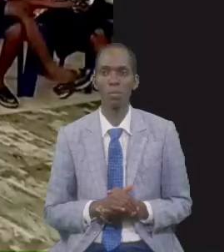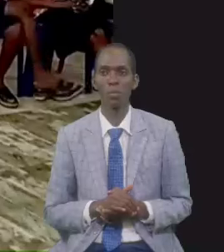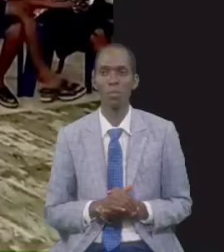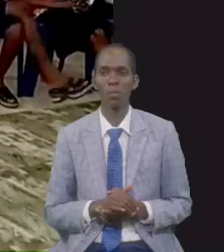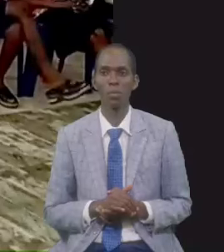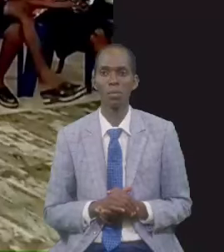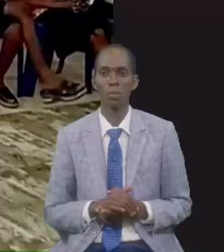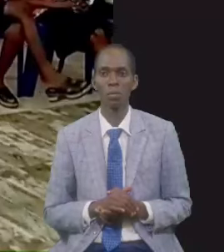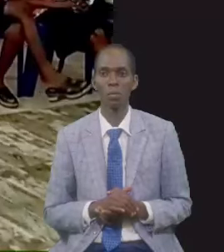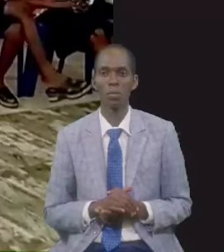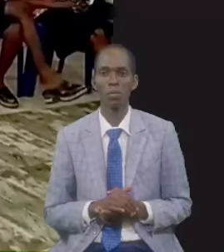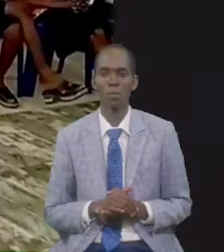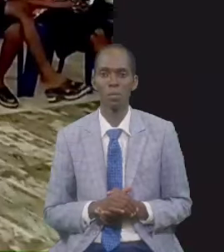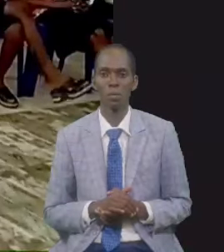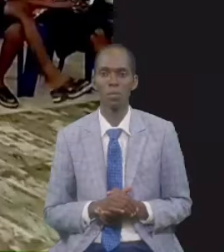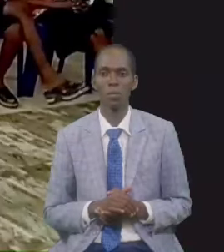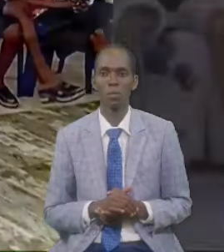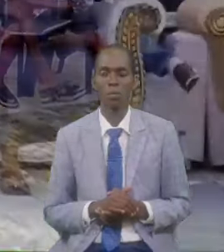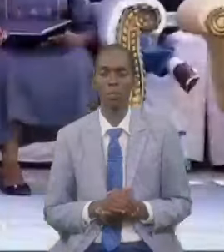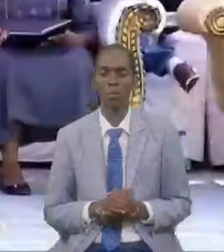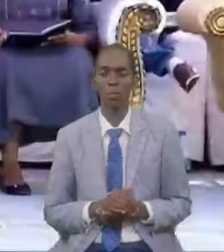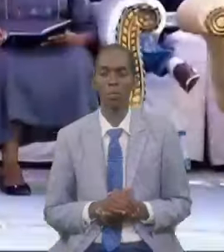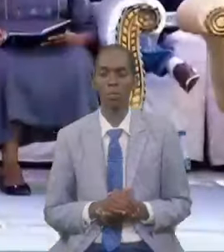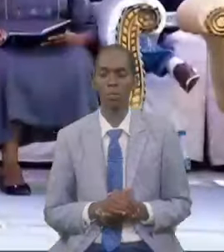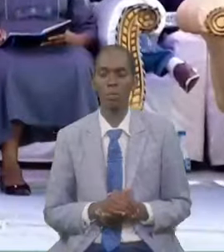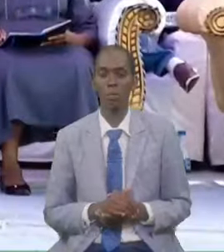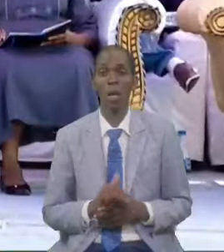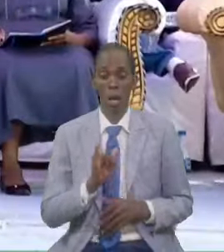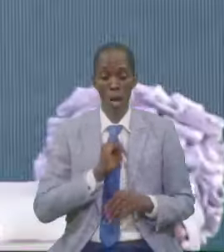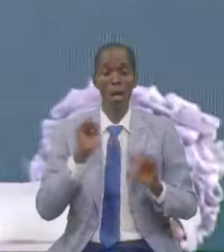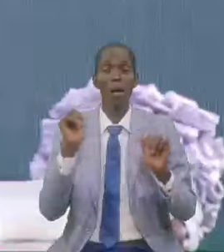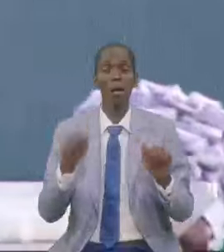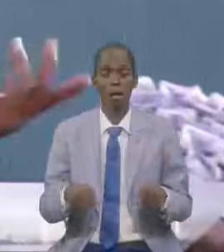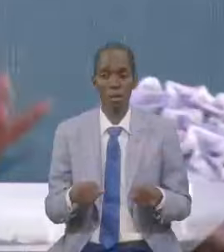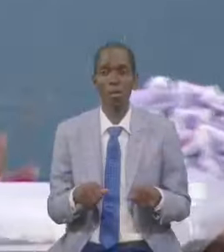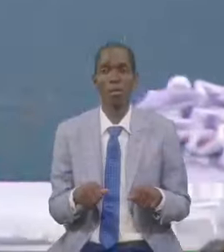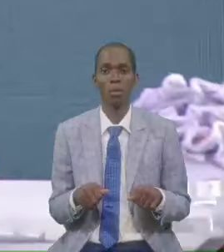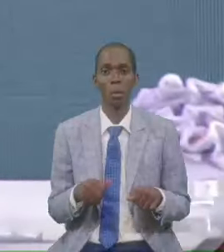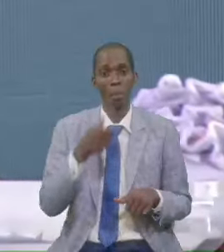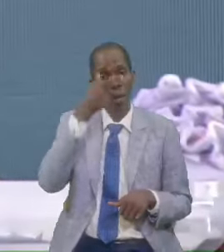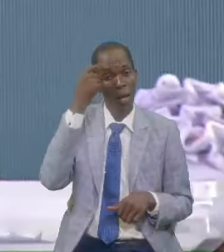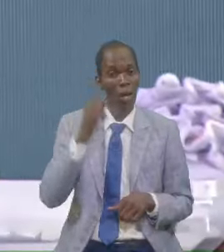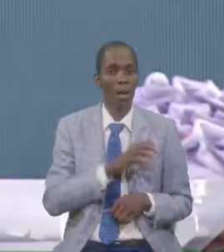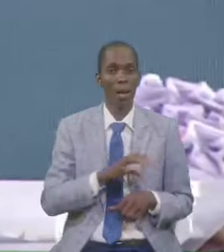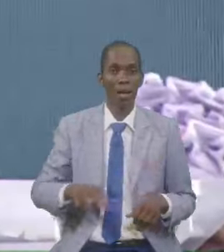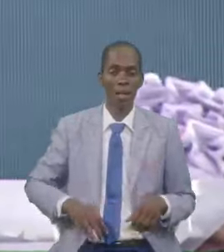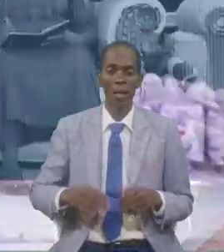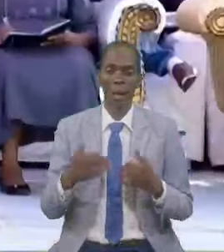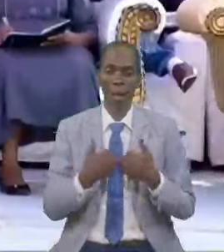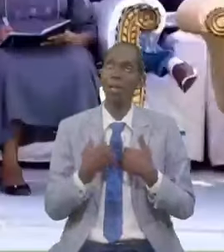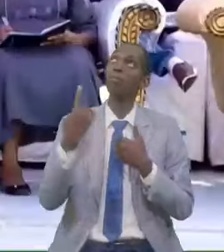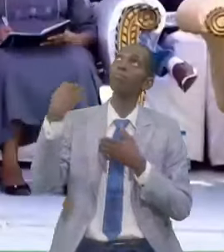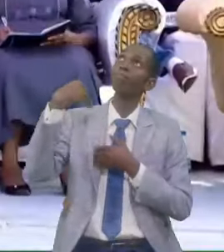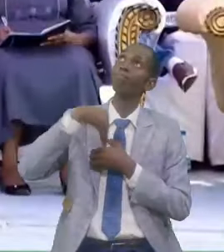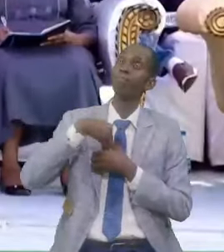వారు చేయగలిగే వారిగా అవుతారు. I can. నేను చేయగలను. Because Christ has come into my life. ఎందుకంటే క్రీస్తు